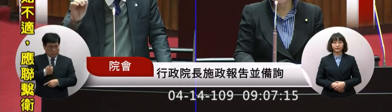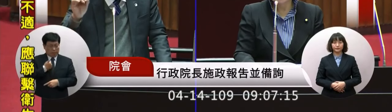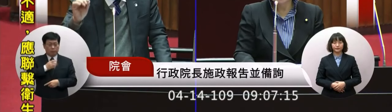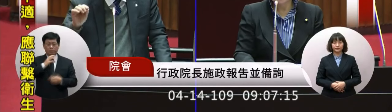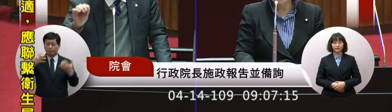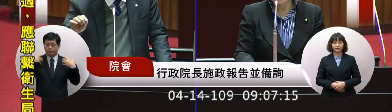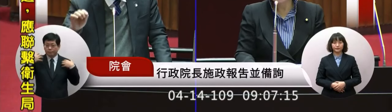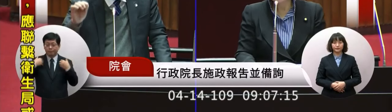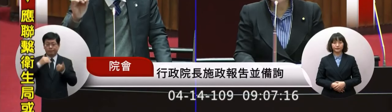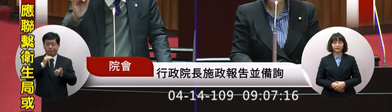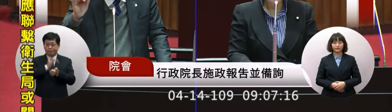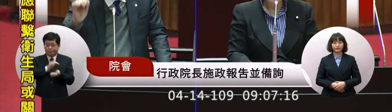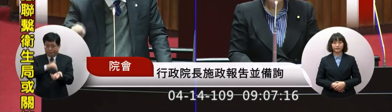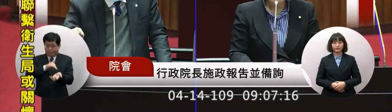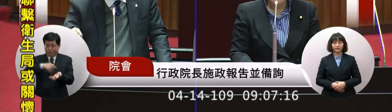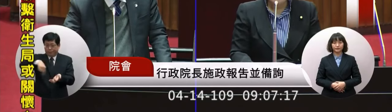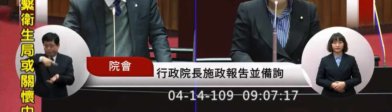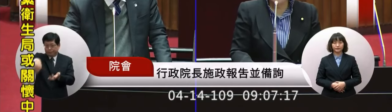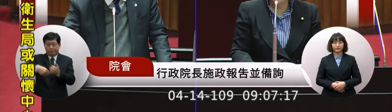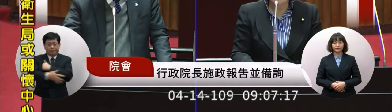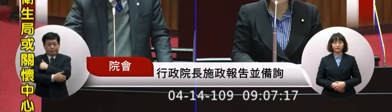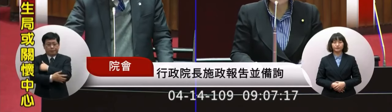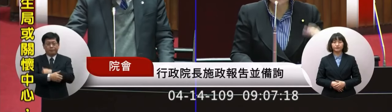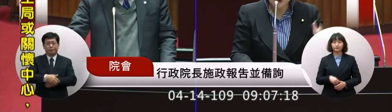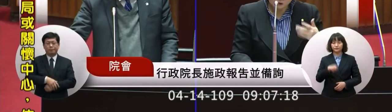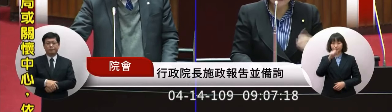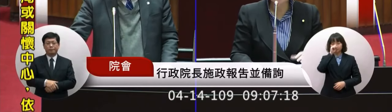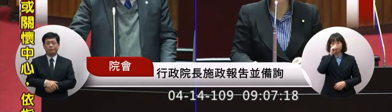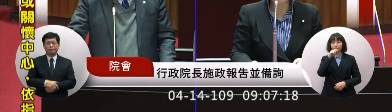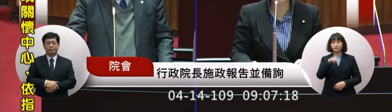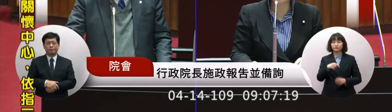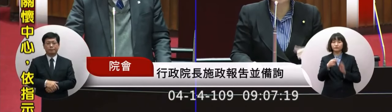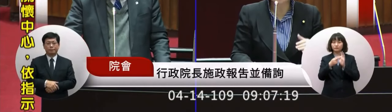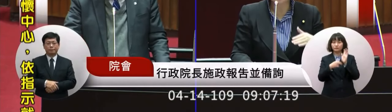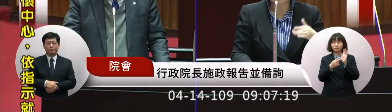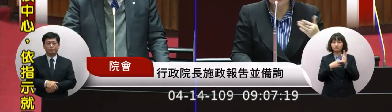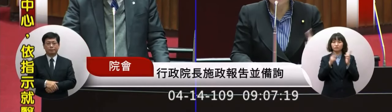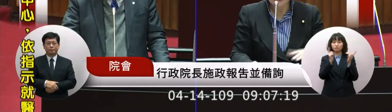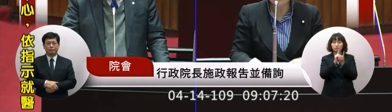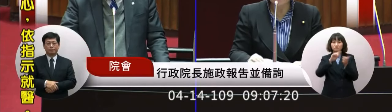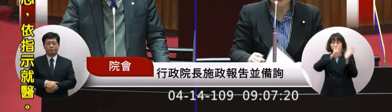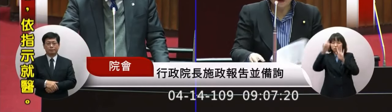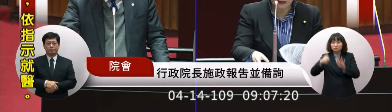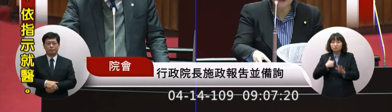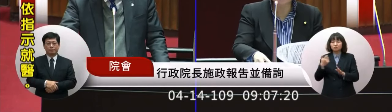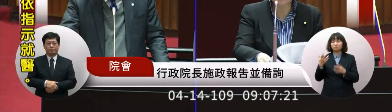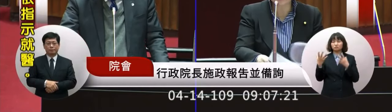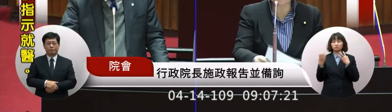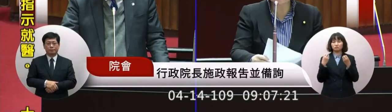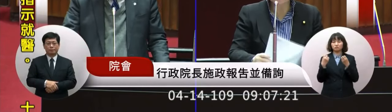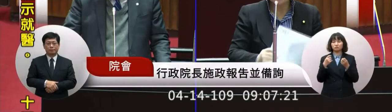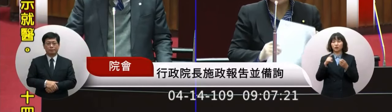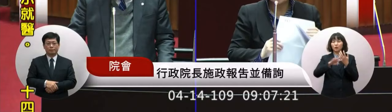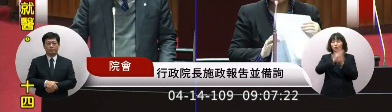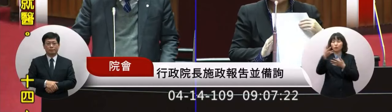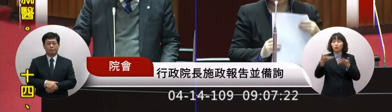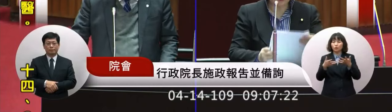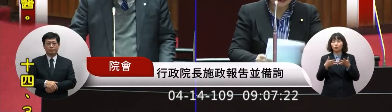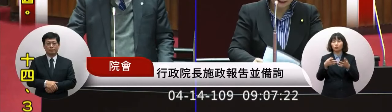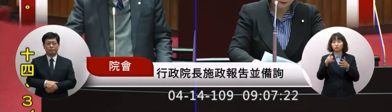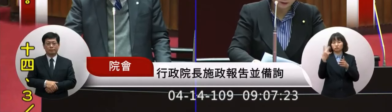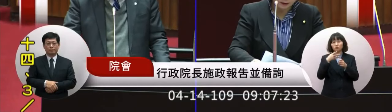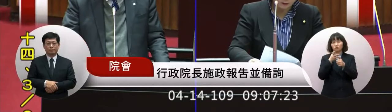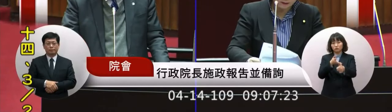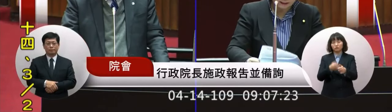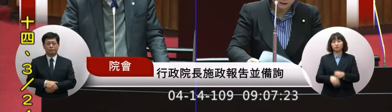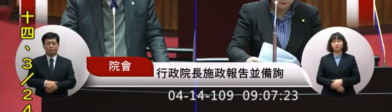从事医疗业务的工作人员。 好，这样子说有一点不食人间烟火了。好，因为还有其他的项目，我继续追